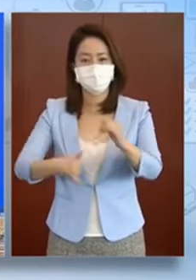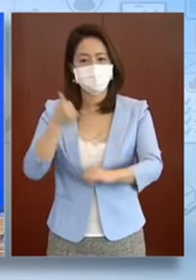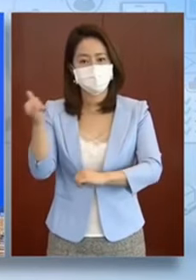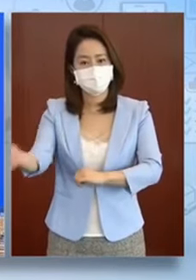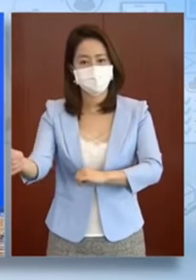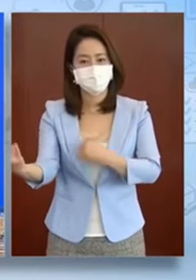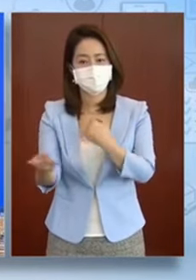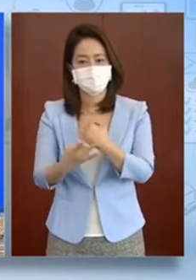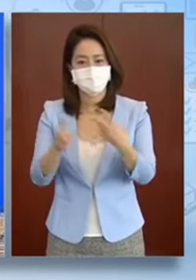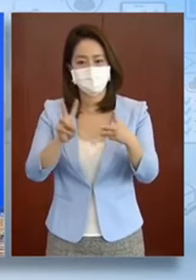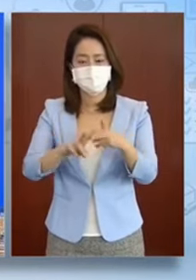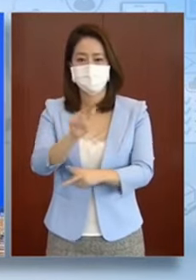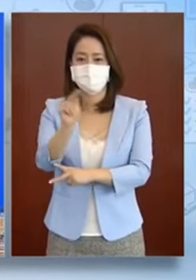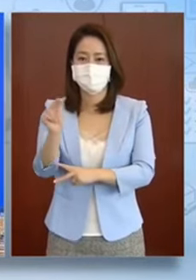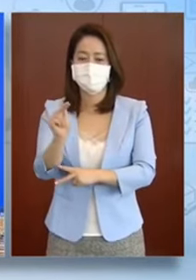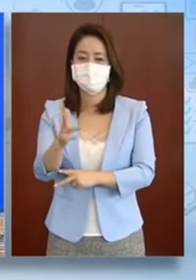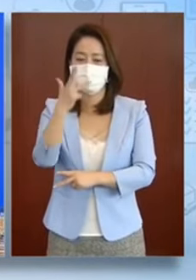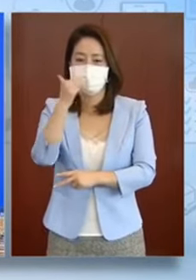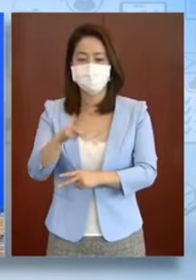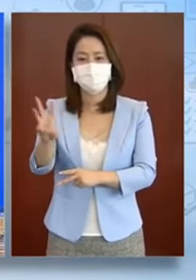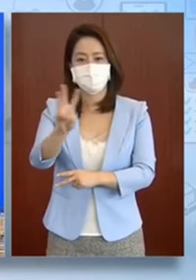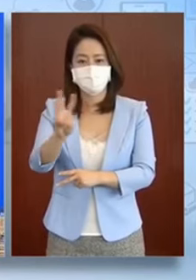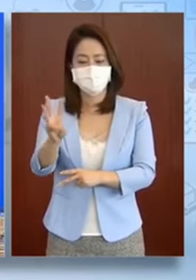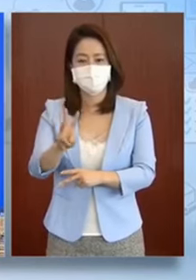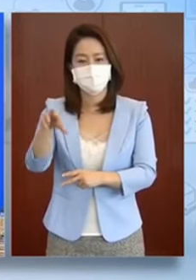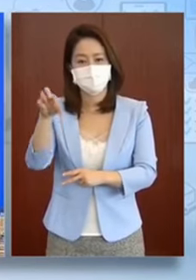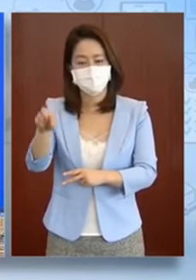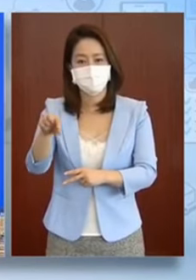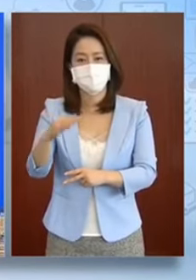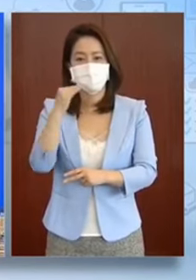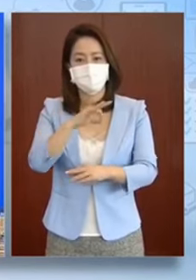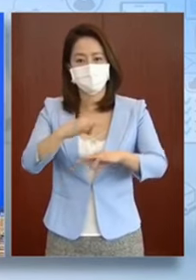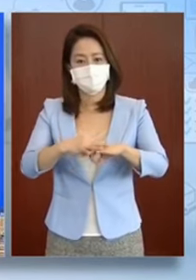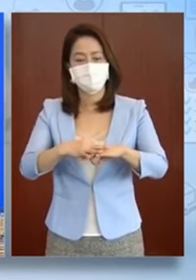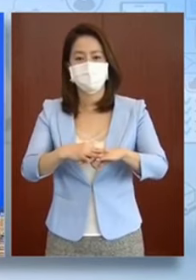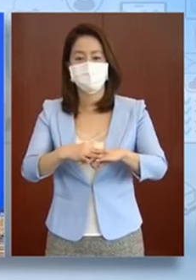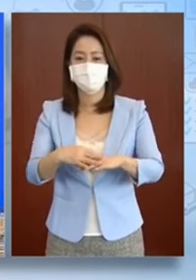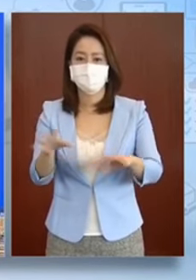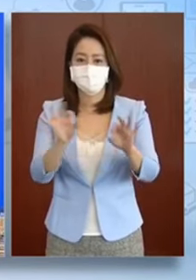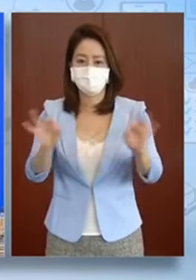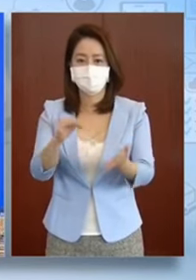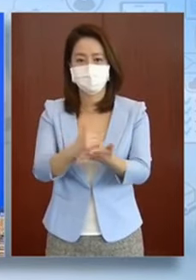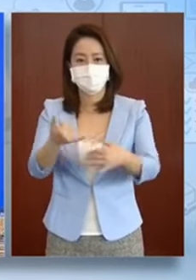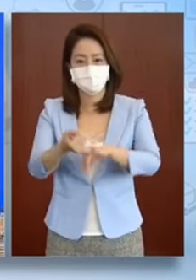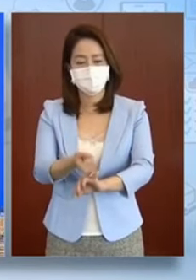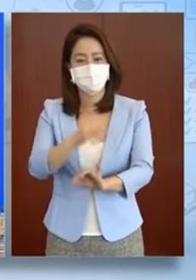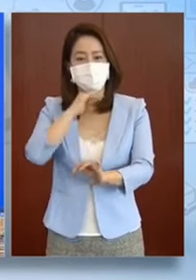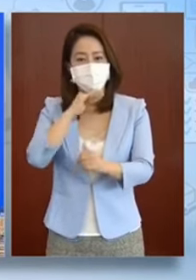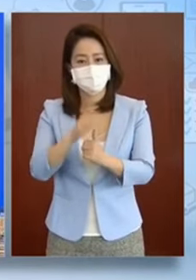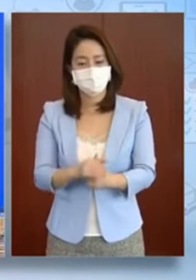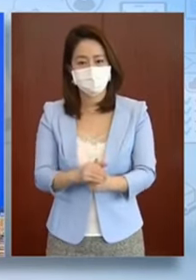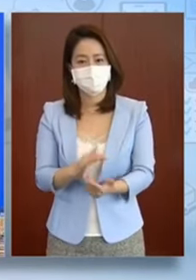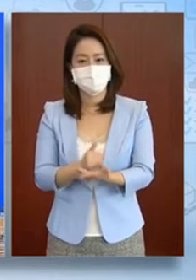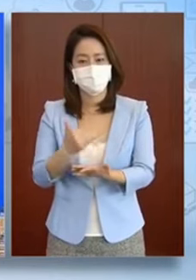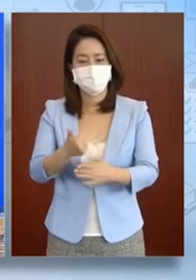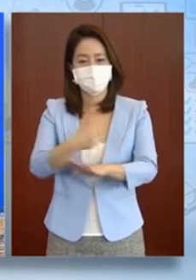省丽水市青田县，没有在本市逗留。另有一例浙江